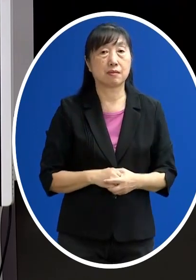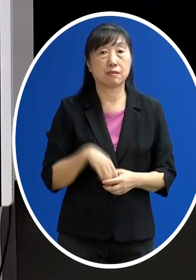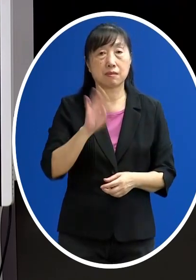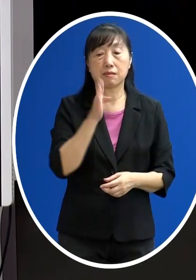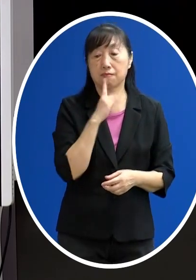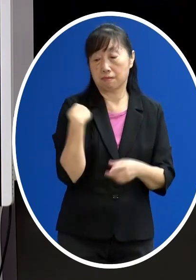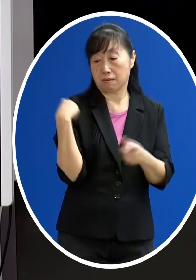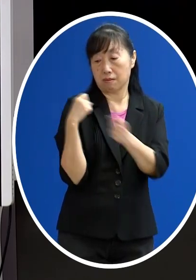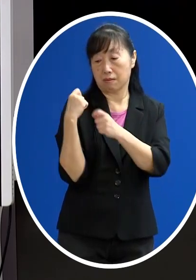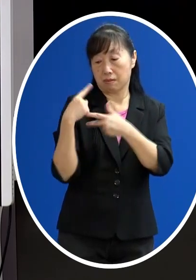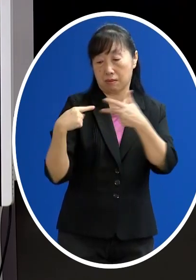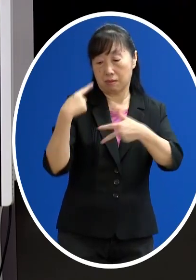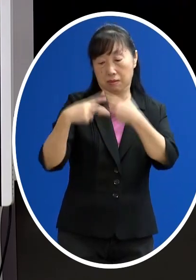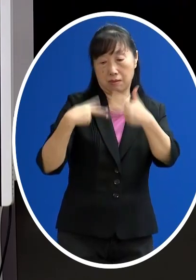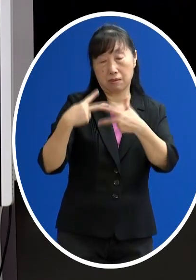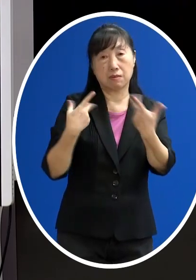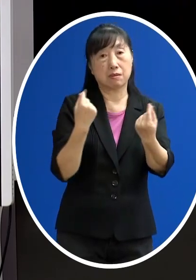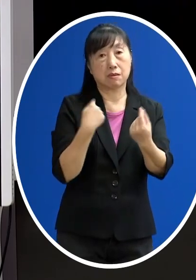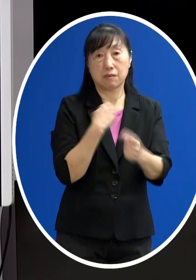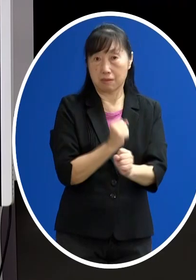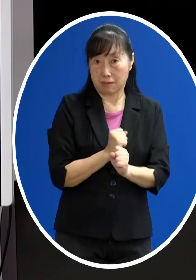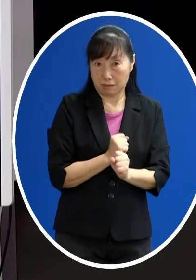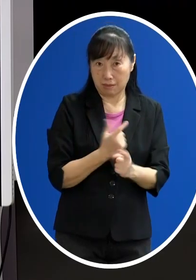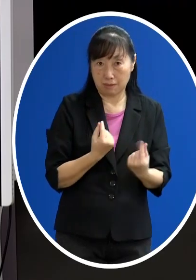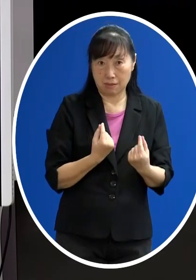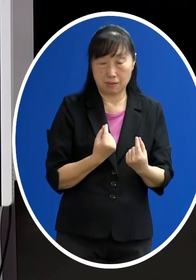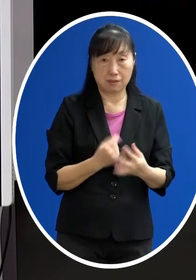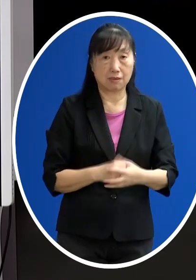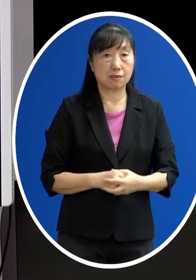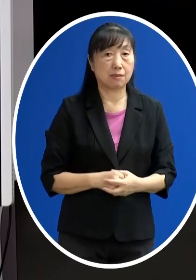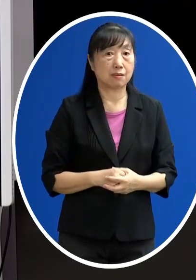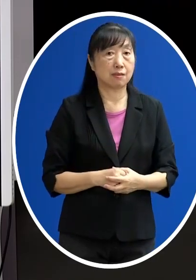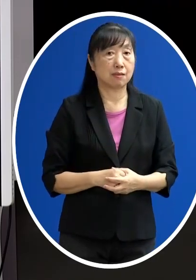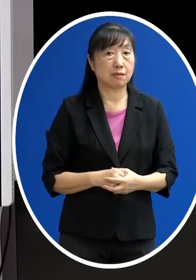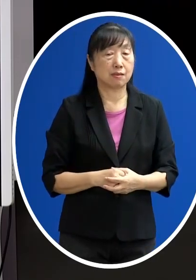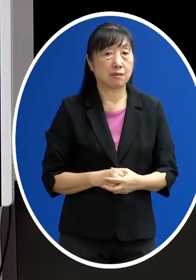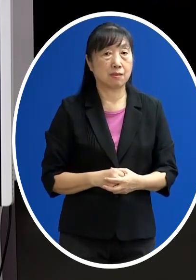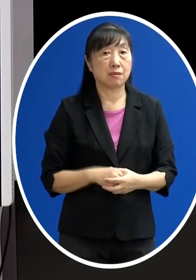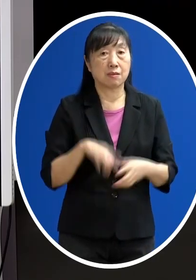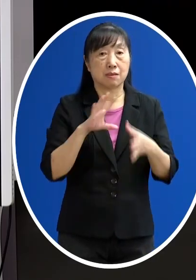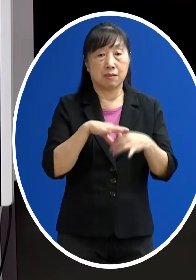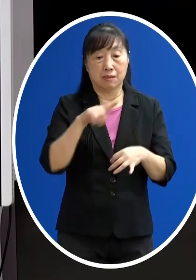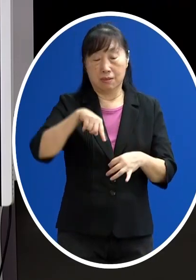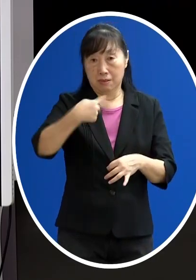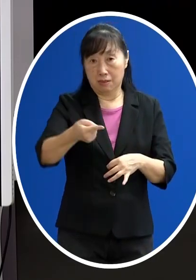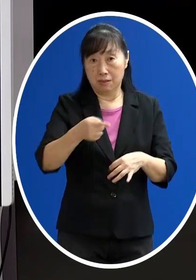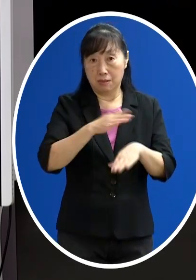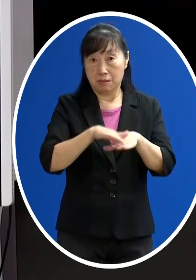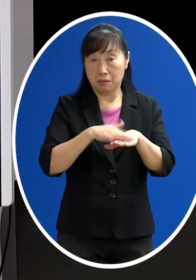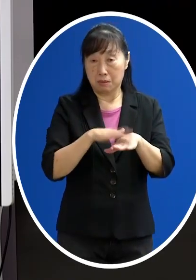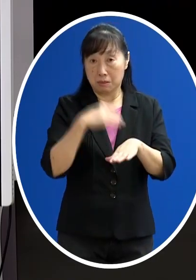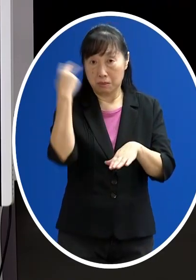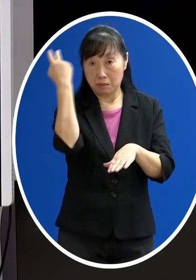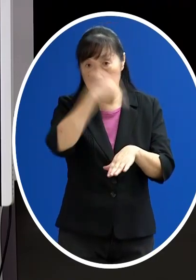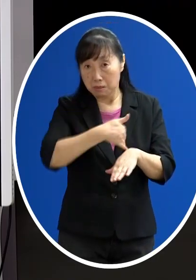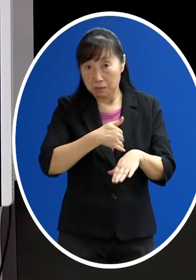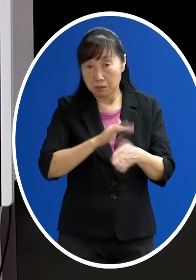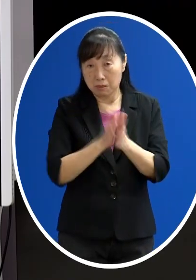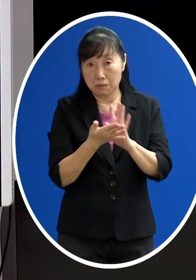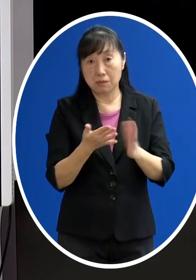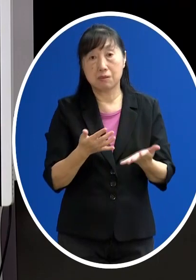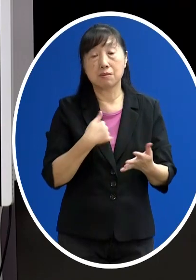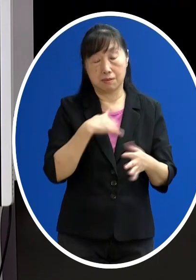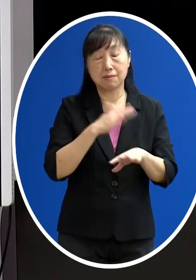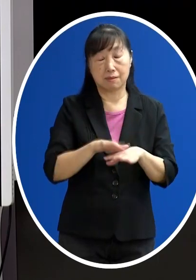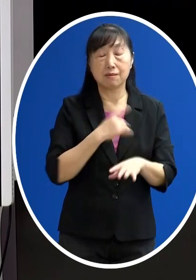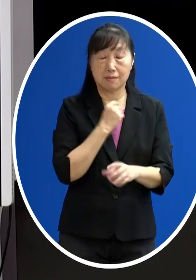这个最近两周当然我们还需要再观察一段时间，因为这个他们在后续会不会有出现状况，我们还需要继